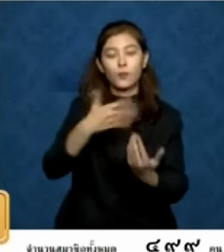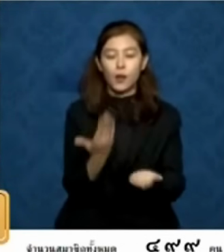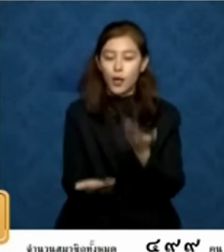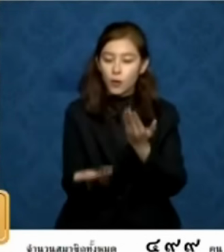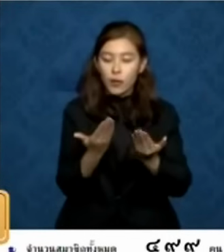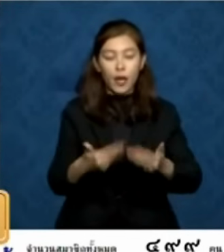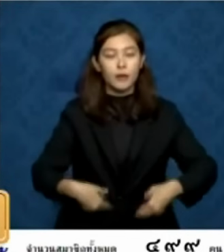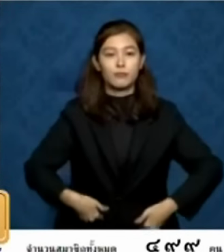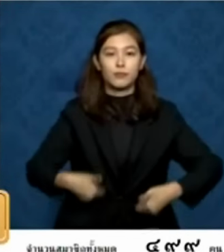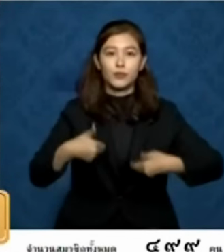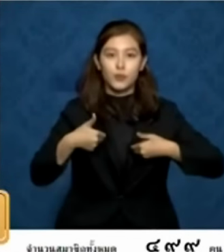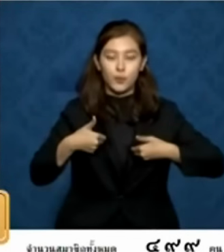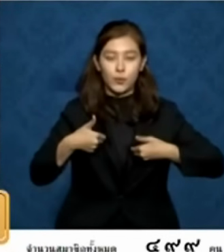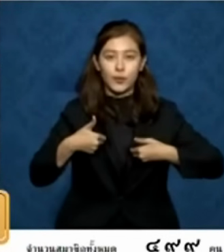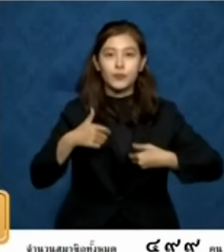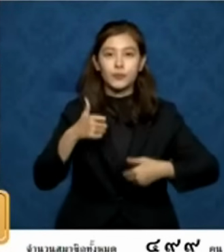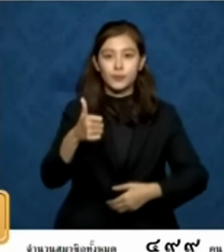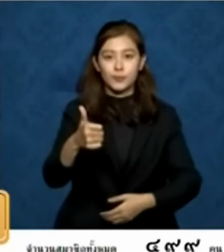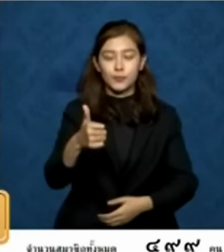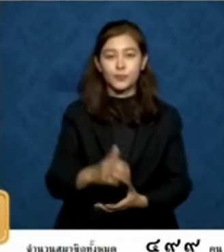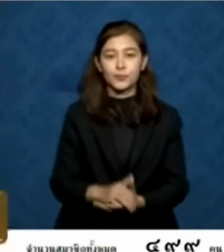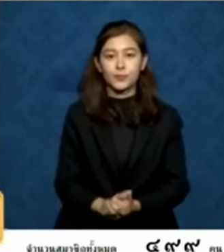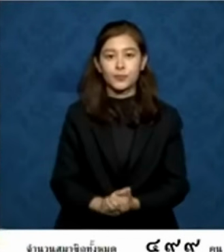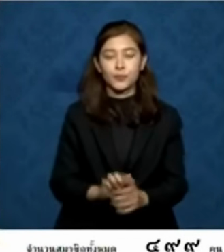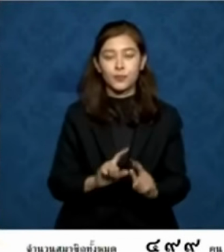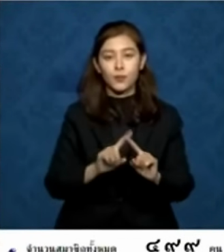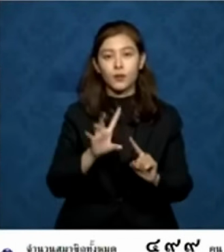าชนข้อ7